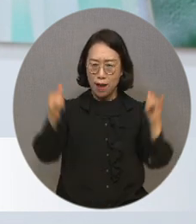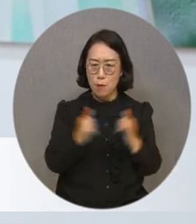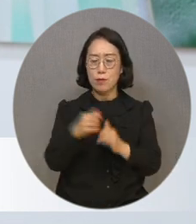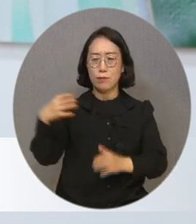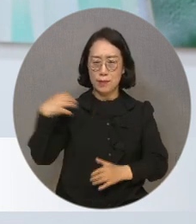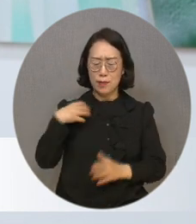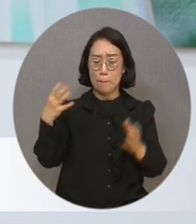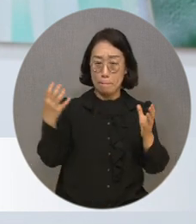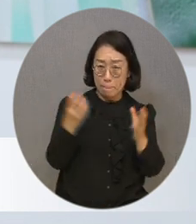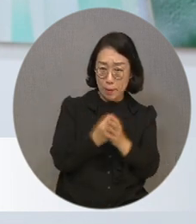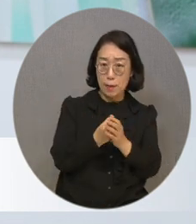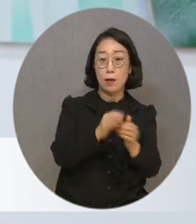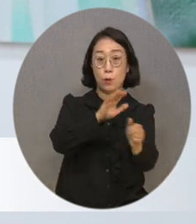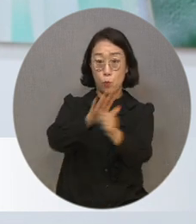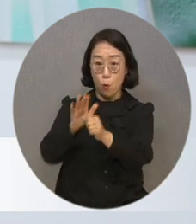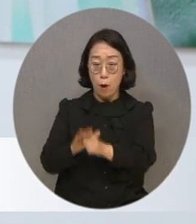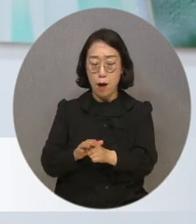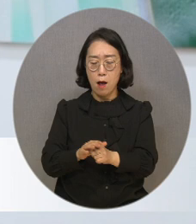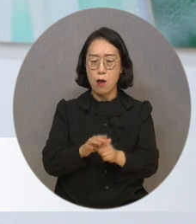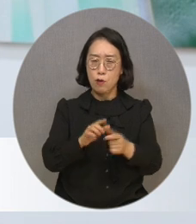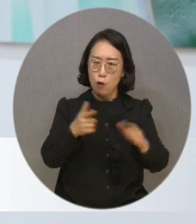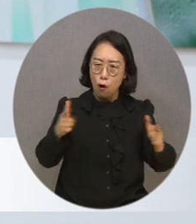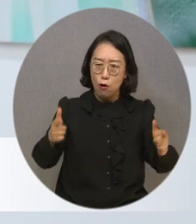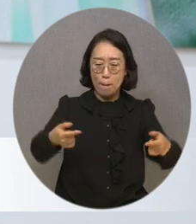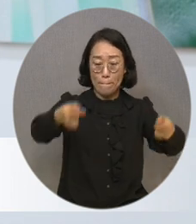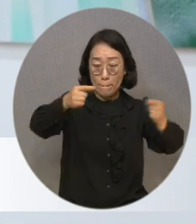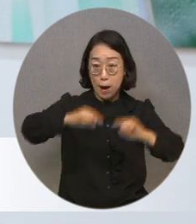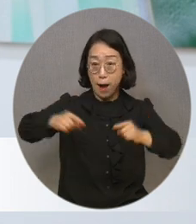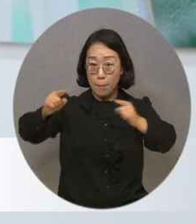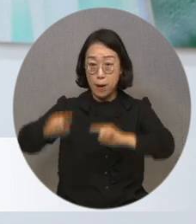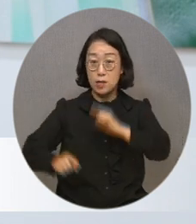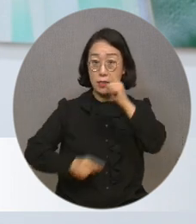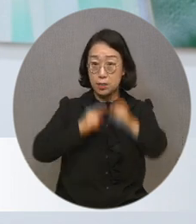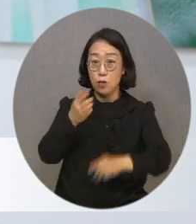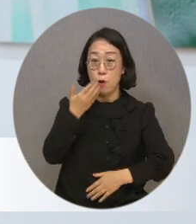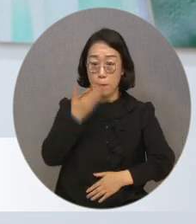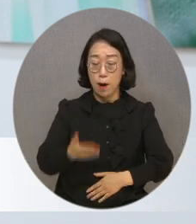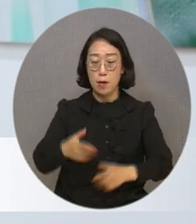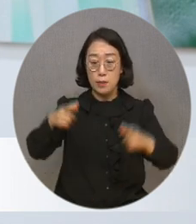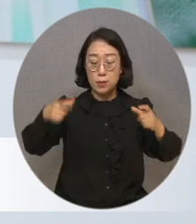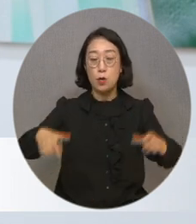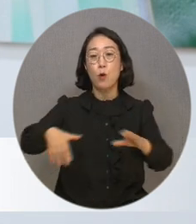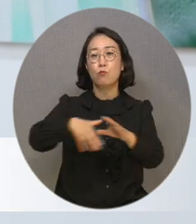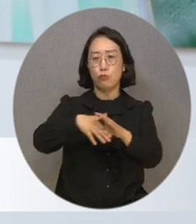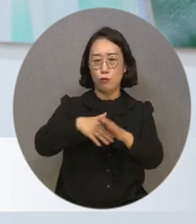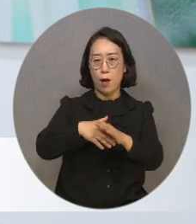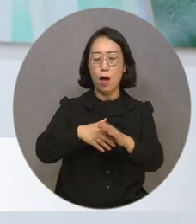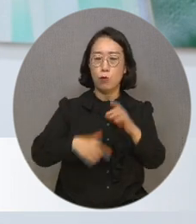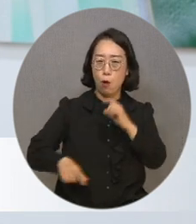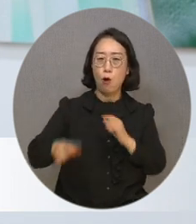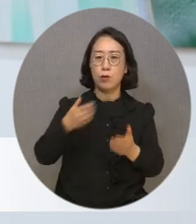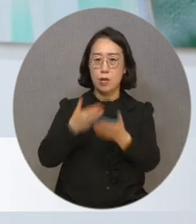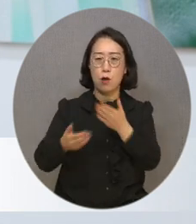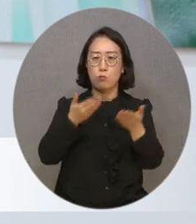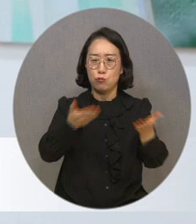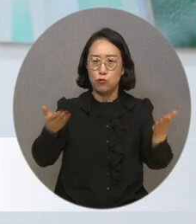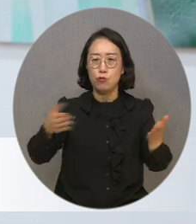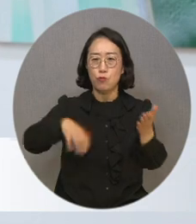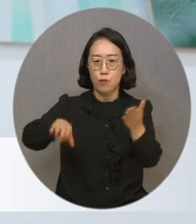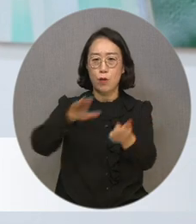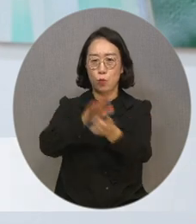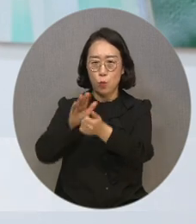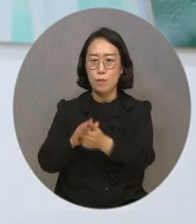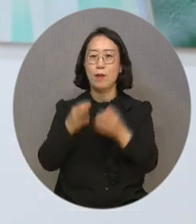다하고 다양한 분야에서 열정적으로 참여하고 지역민들의 문화력 향상을 위해서 선도하는 그런 대표 기관이